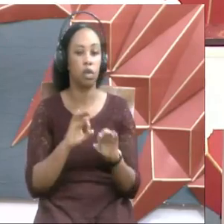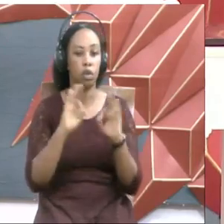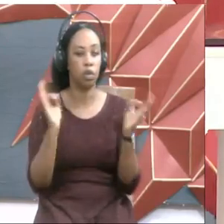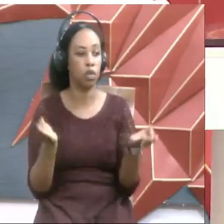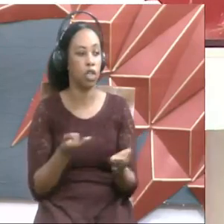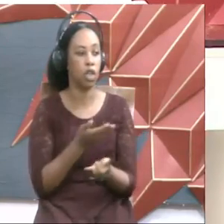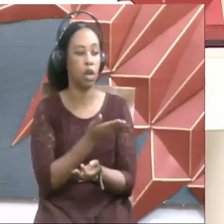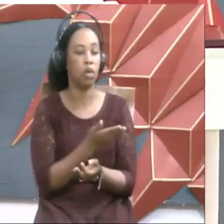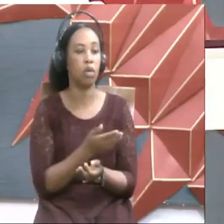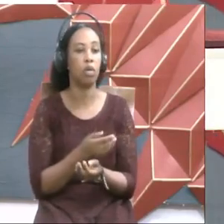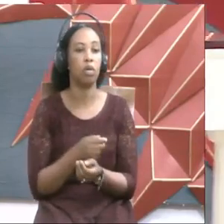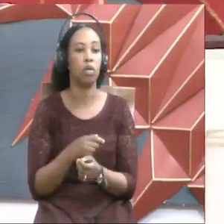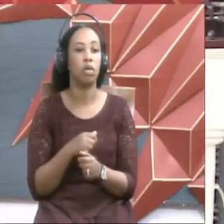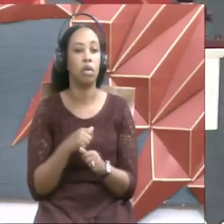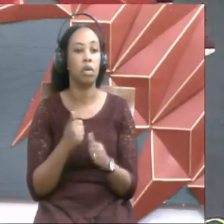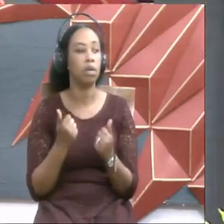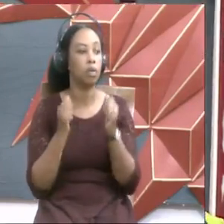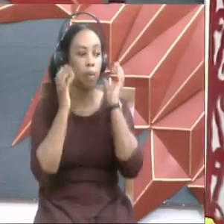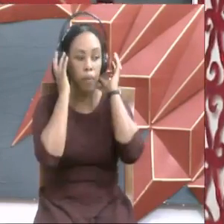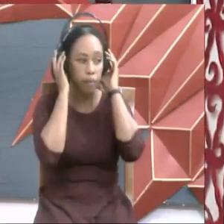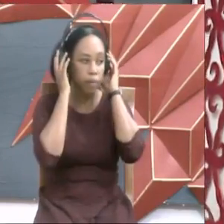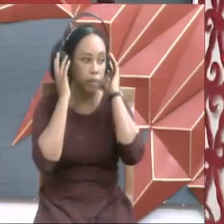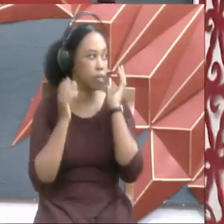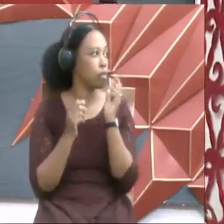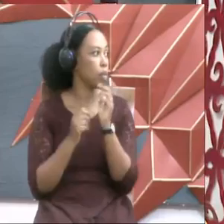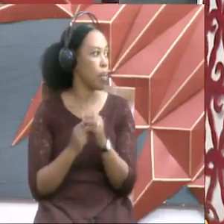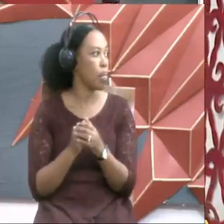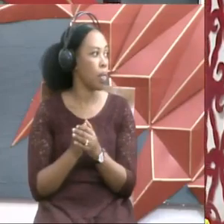famille. Est-ce qu'il n'y a pas d'autre?